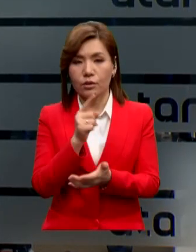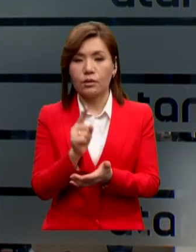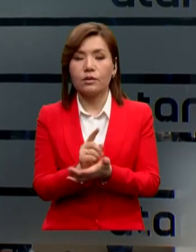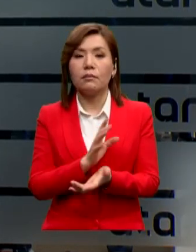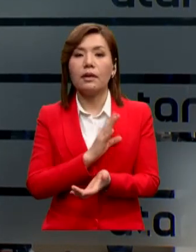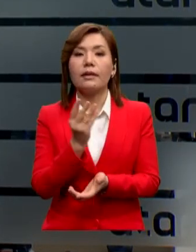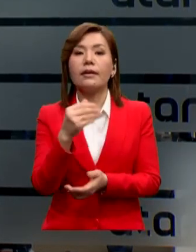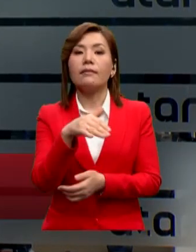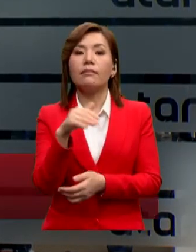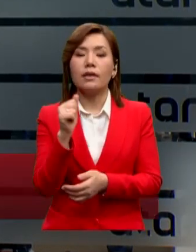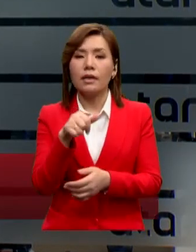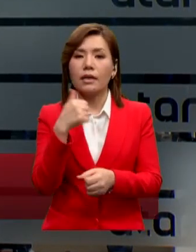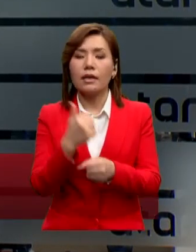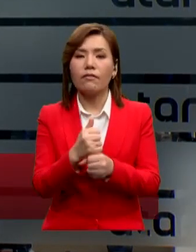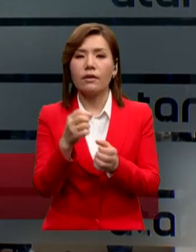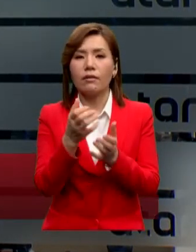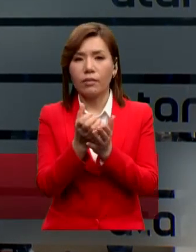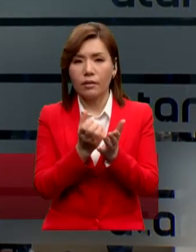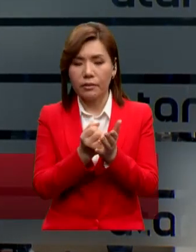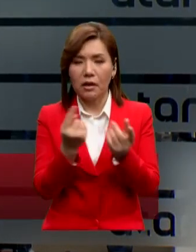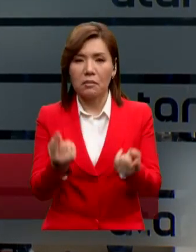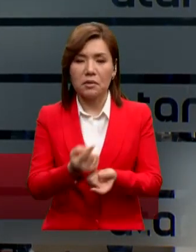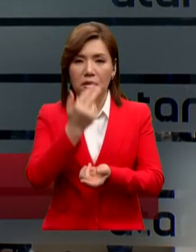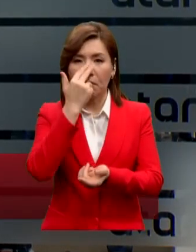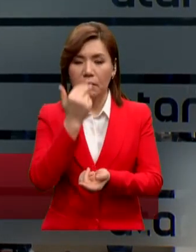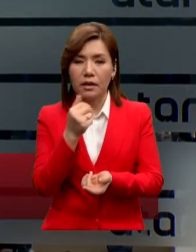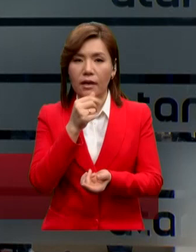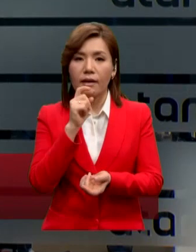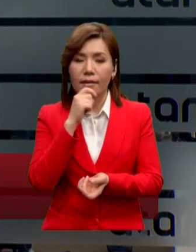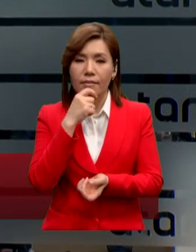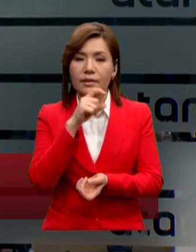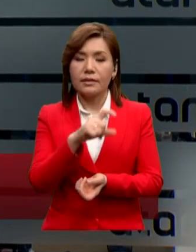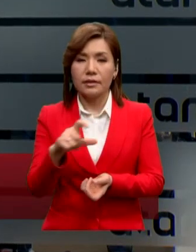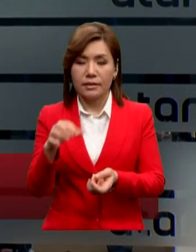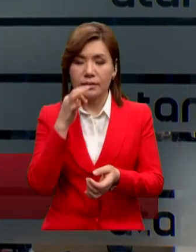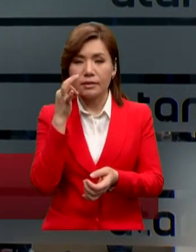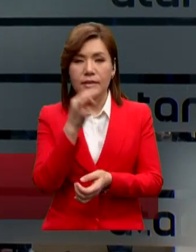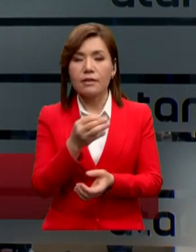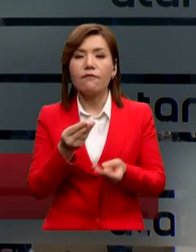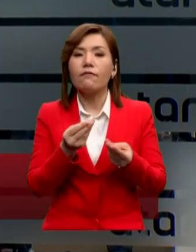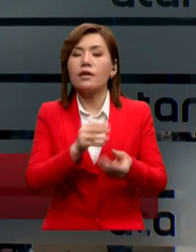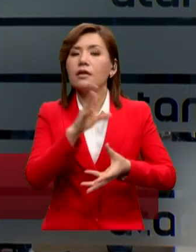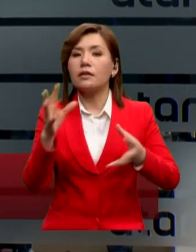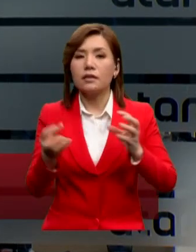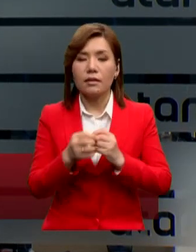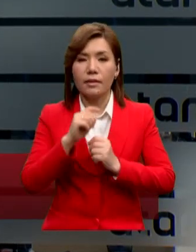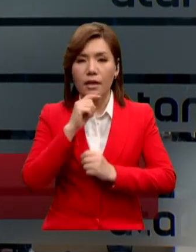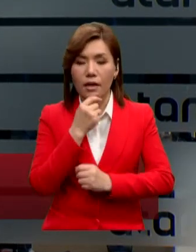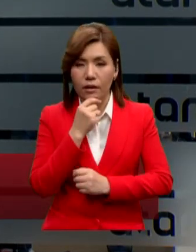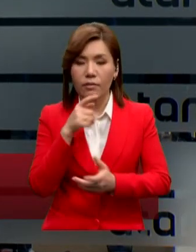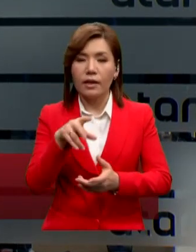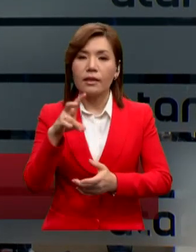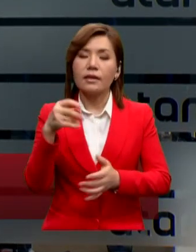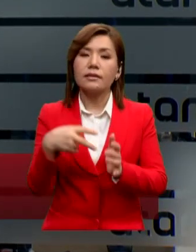Брать деньги из главной копилки – дело привычное, говорят экономисты. Другое дело, как укрепившиеся тенге влияет в целом на экономику и